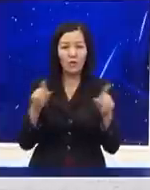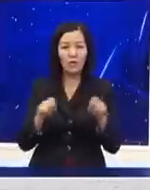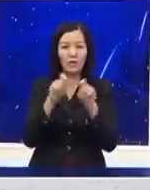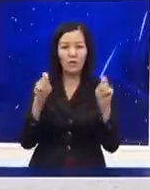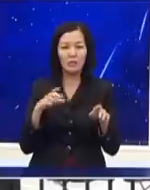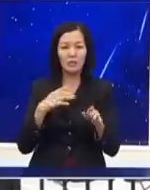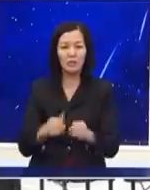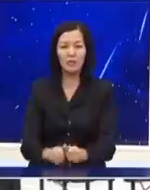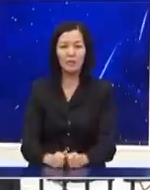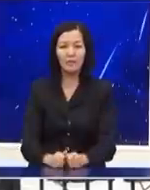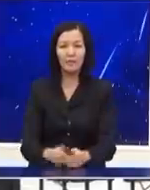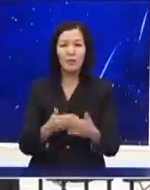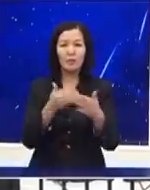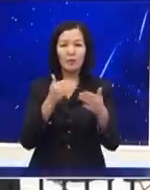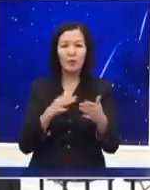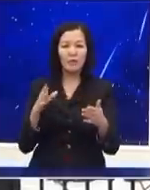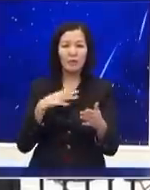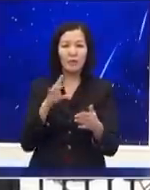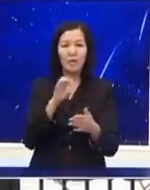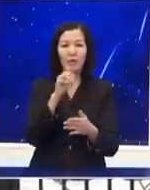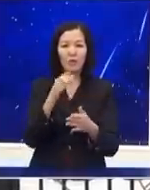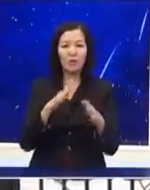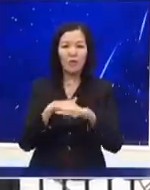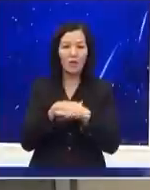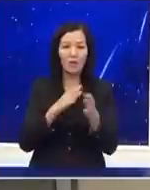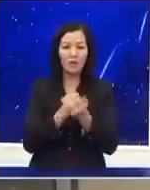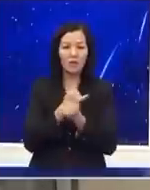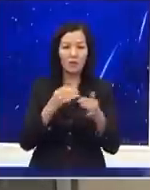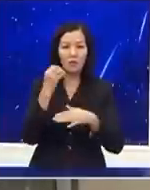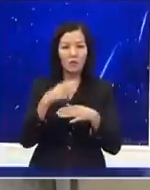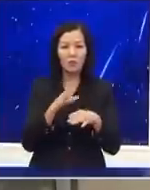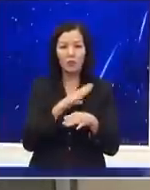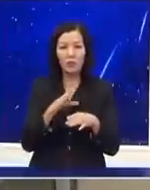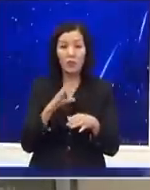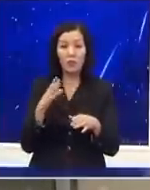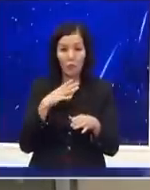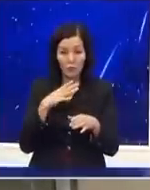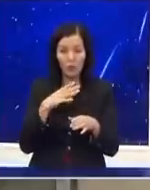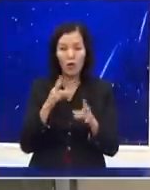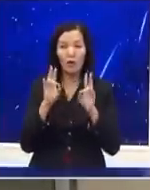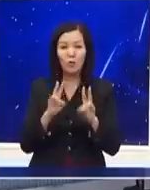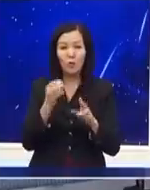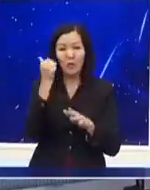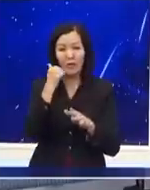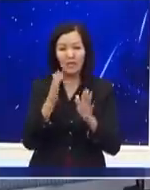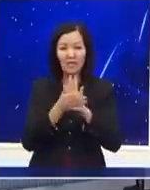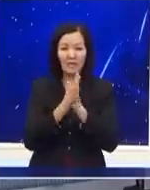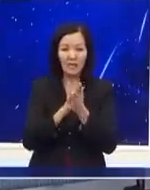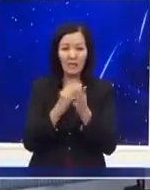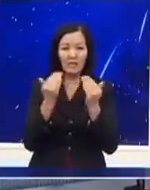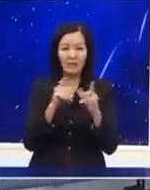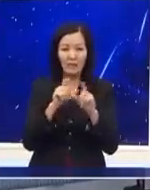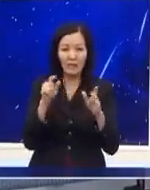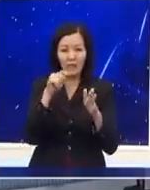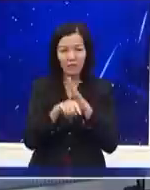толықты. Бұған дейін нарынқолдықтарда халыққа қызмет көрсету орталығы болмады емес болды, бірақ ескі тар ғимаратта